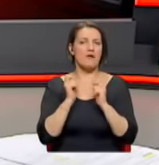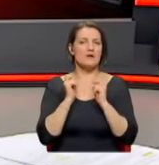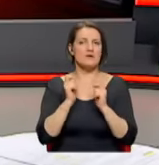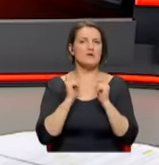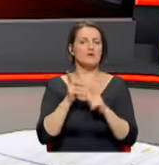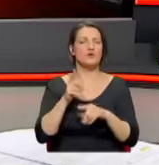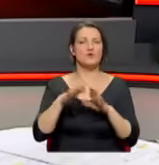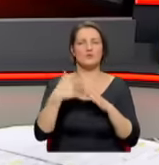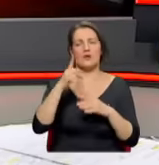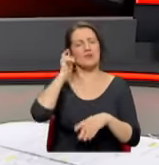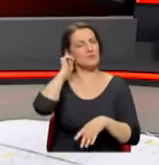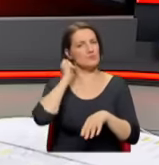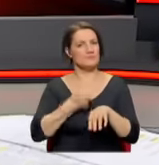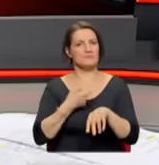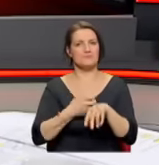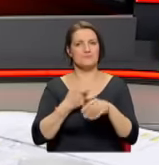Sonra binanın başı, Allah korusun.